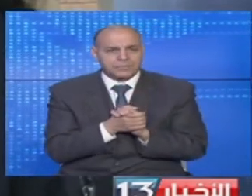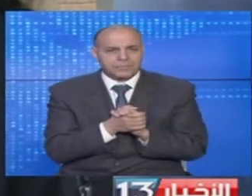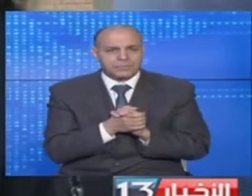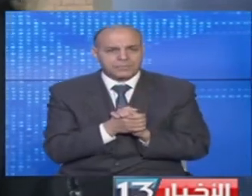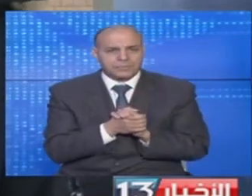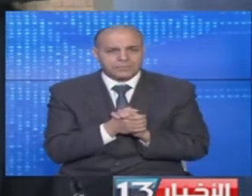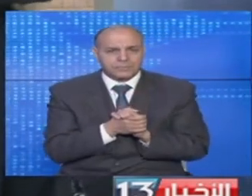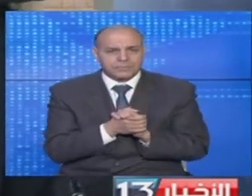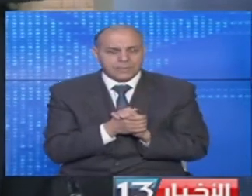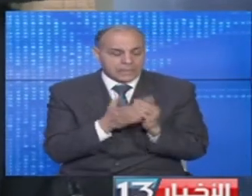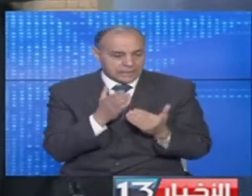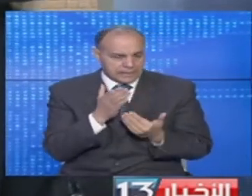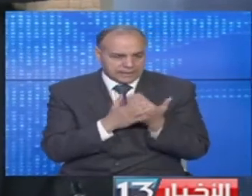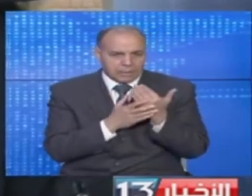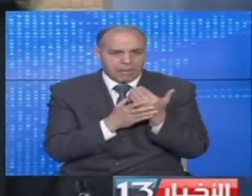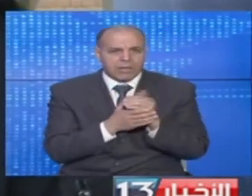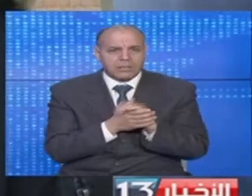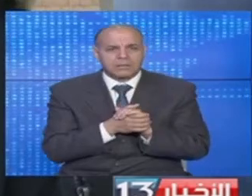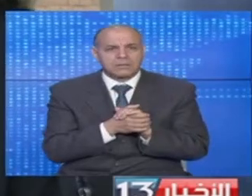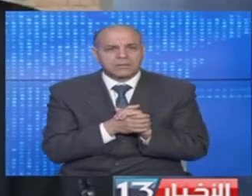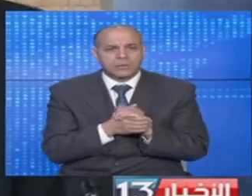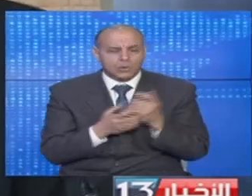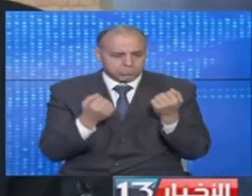يعني صباحا يعني مروا